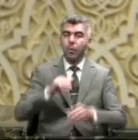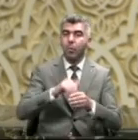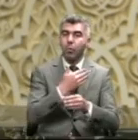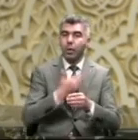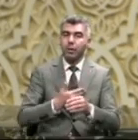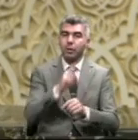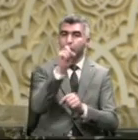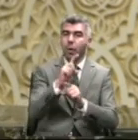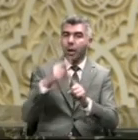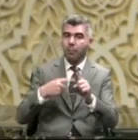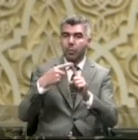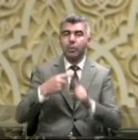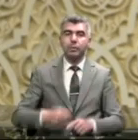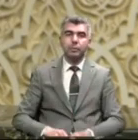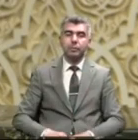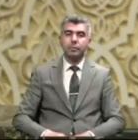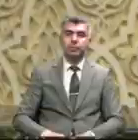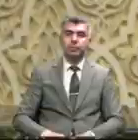المستشار في اطار تعقيب